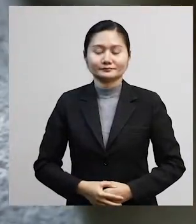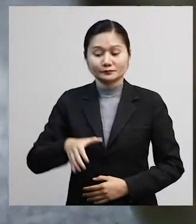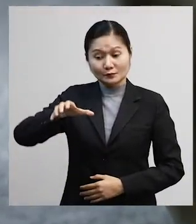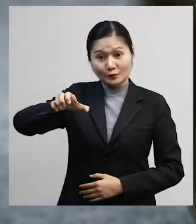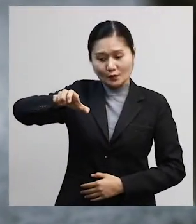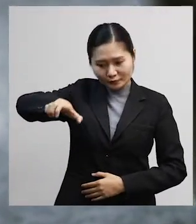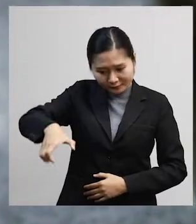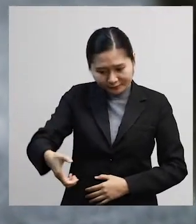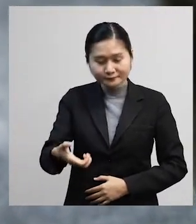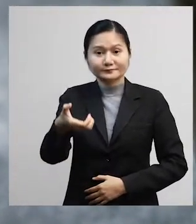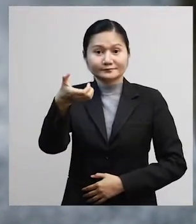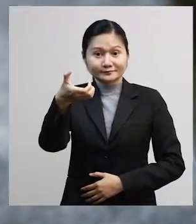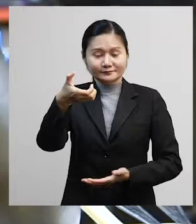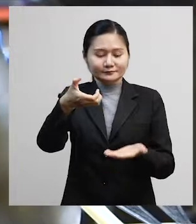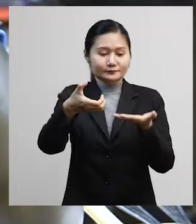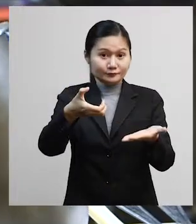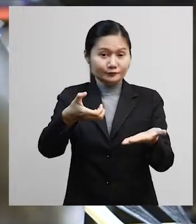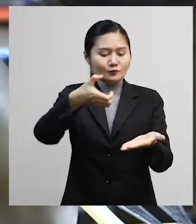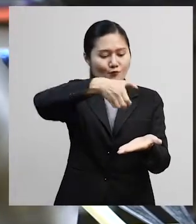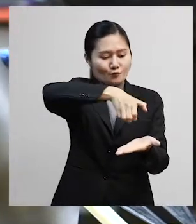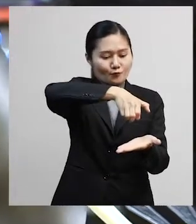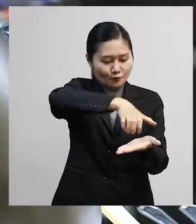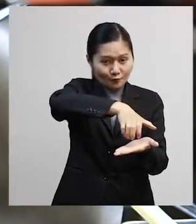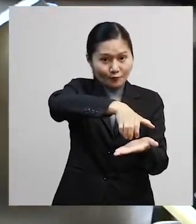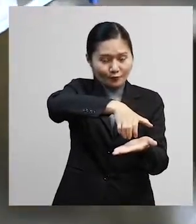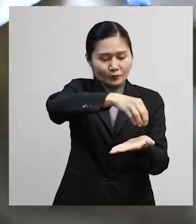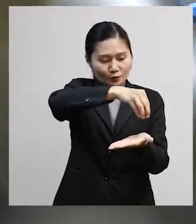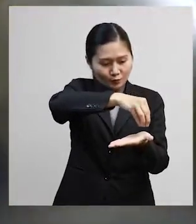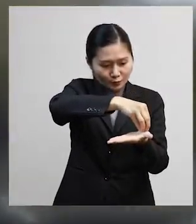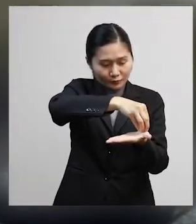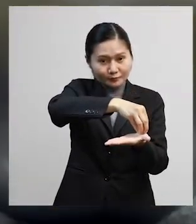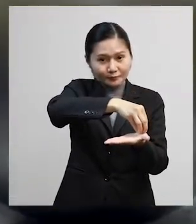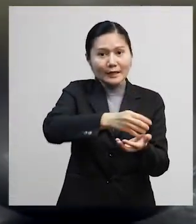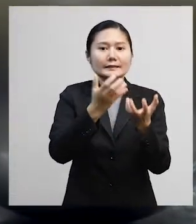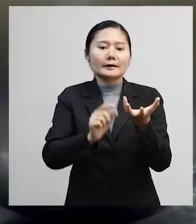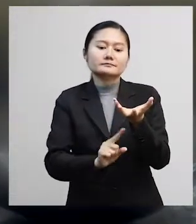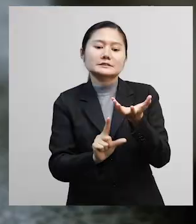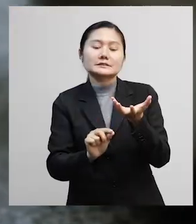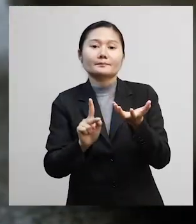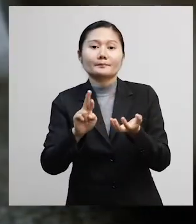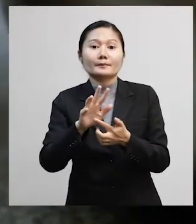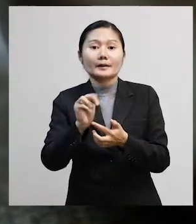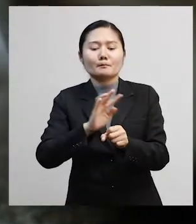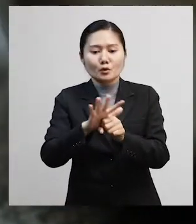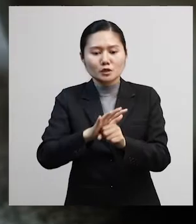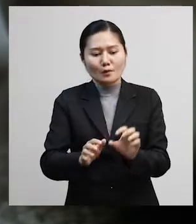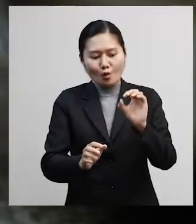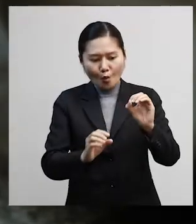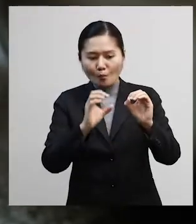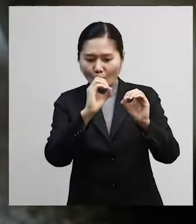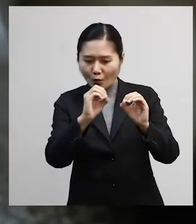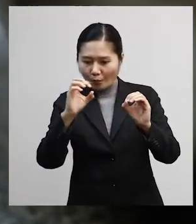านะคะวางลงใส่ถาดอันนี้ก็จะได้ประมาณสัก20กรัมพอดีเลยค่ะแล้วก็เป็นลูกกลมๆเพราะฉะนั้นเ